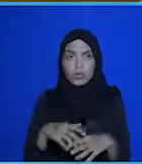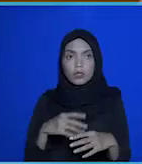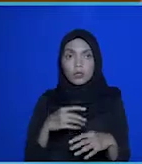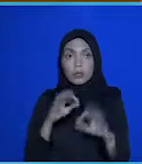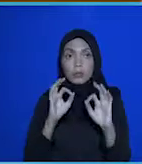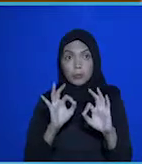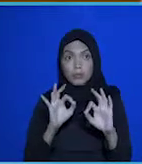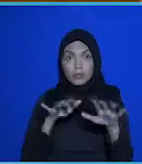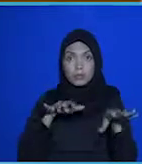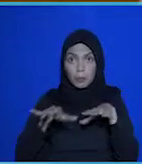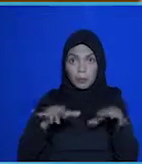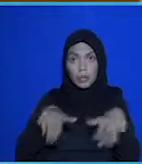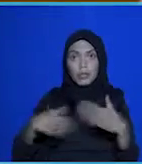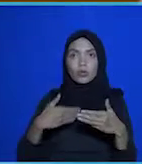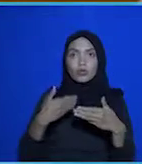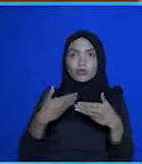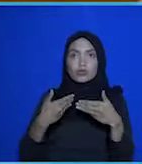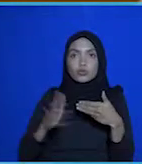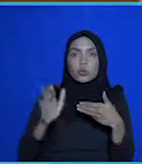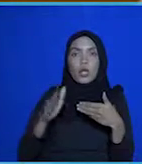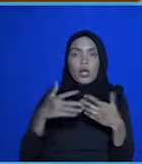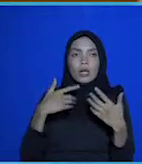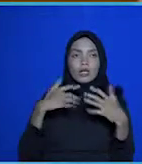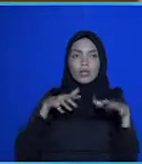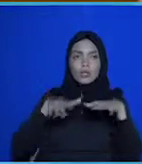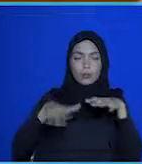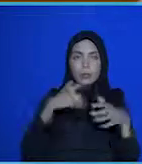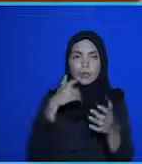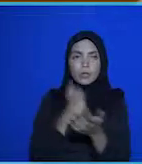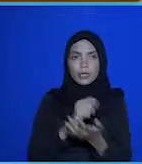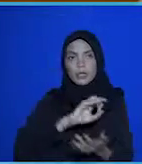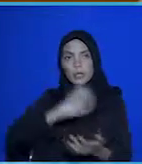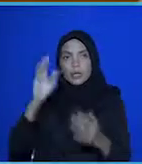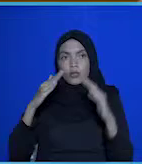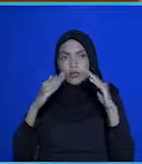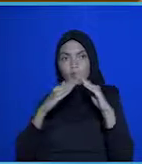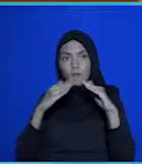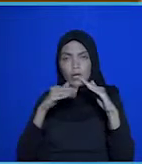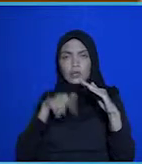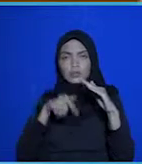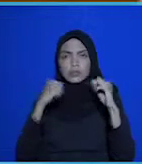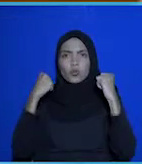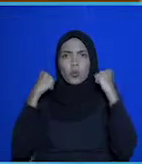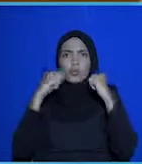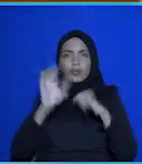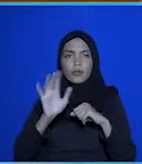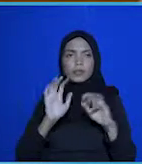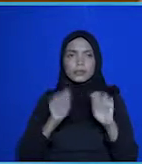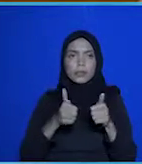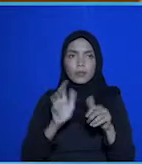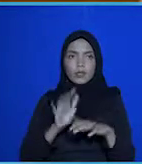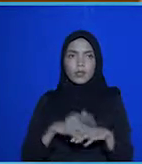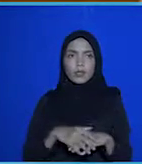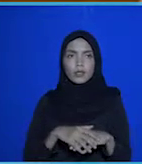dilakukan saat ataupun sesudah. Dan yang penting lagi, rumah kita ini apakah sudah siap. Dan